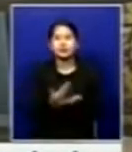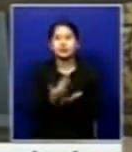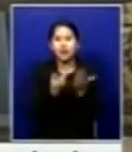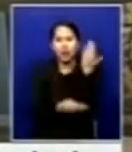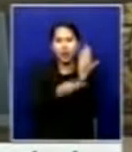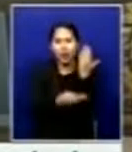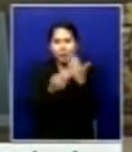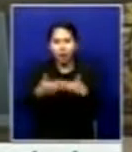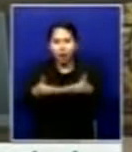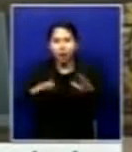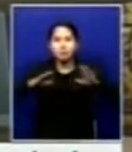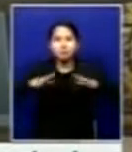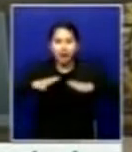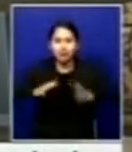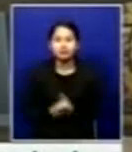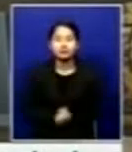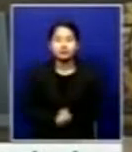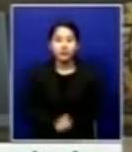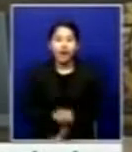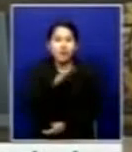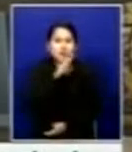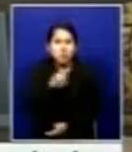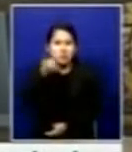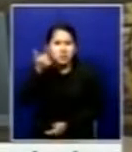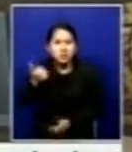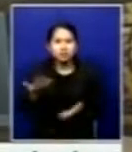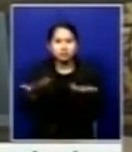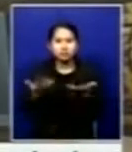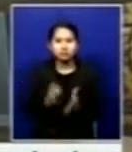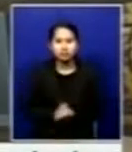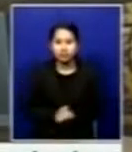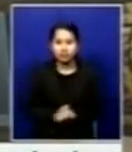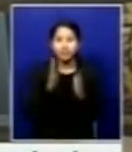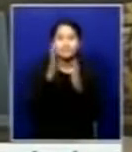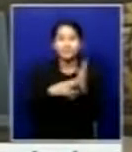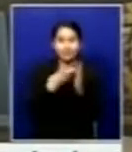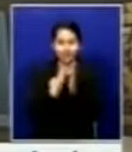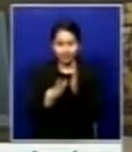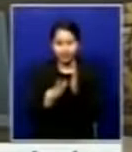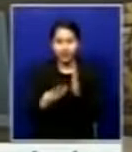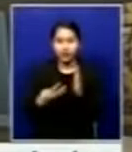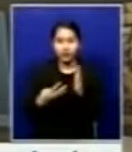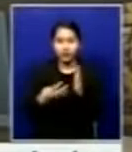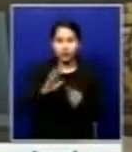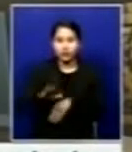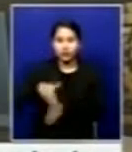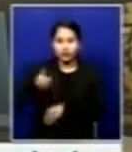านครับถ้าเป็นอย่างอื่นจะขนาดไหนแผนการฟื้นฟู 400,000 ล้